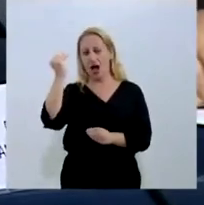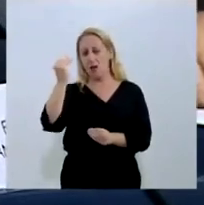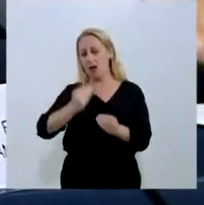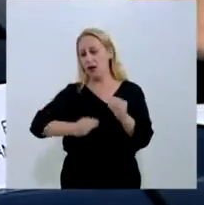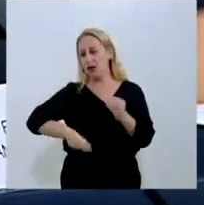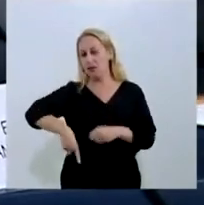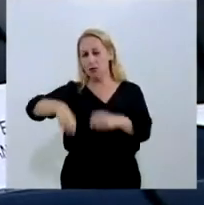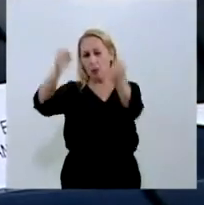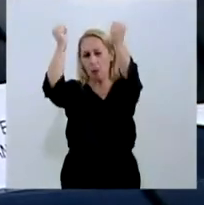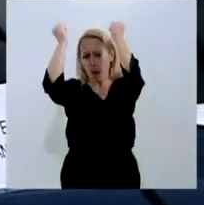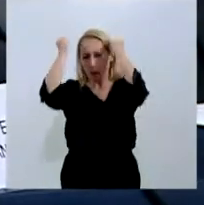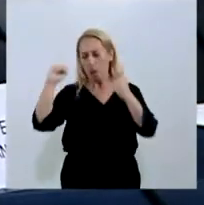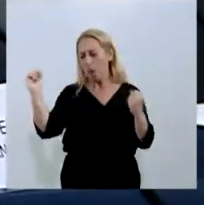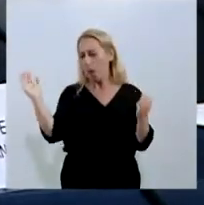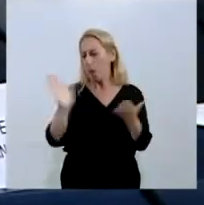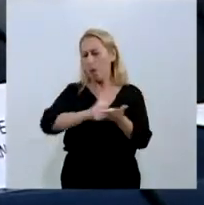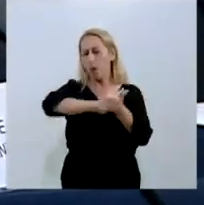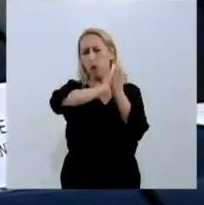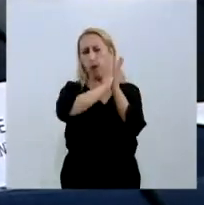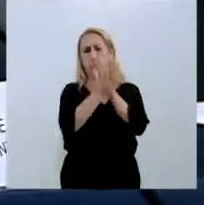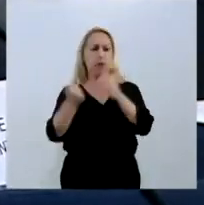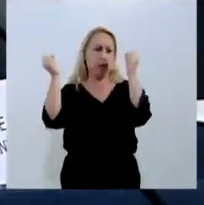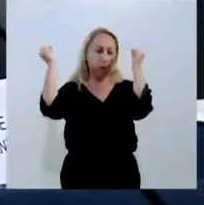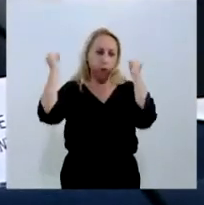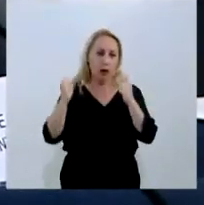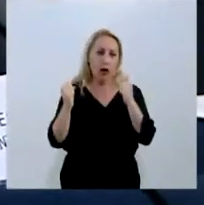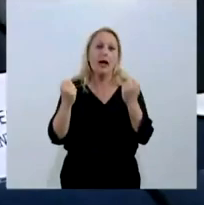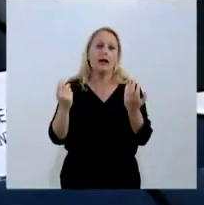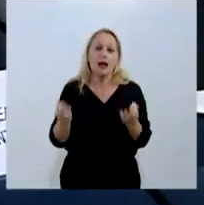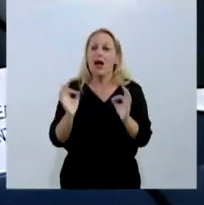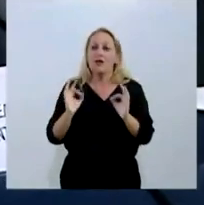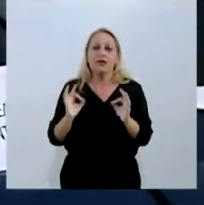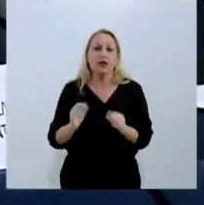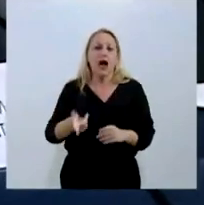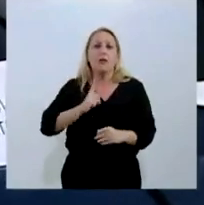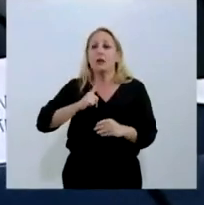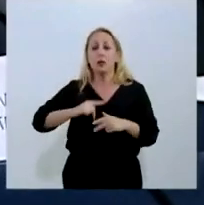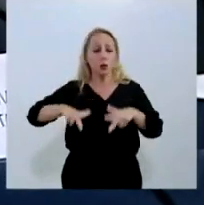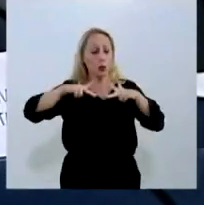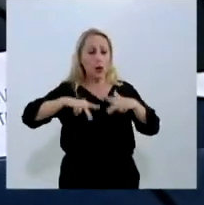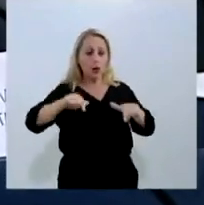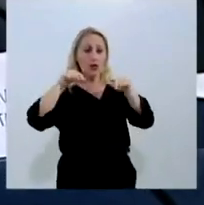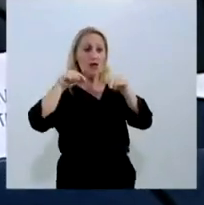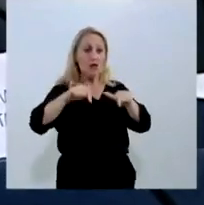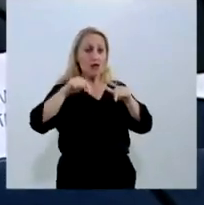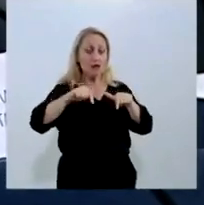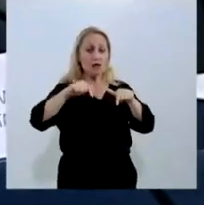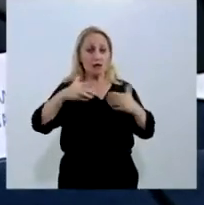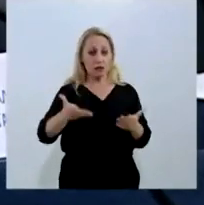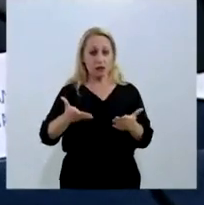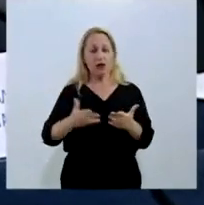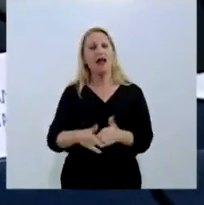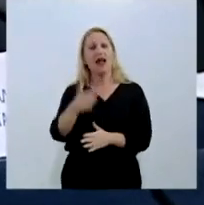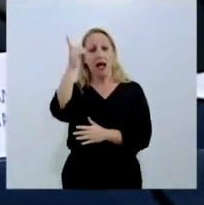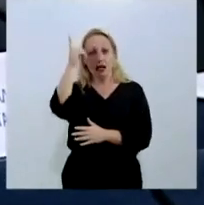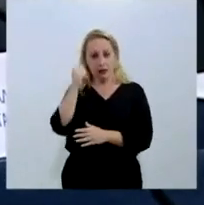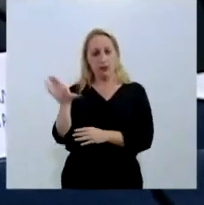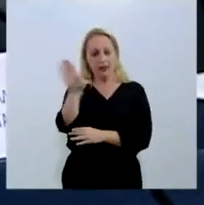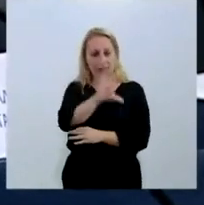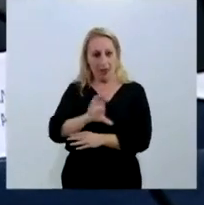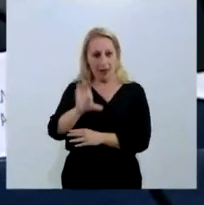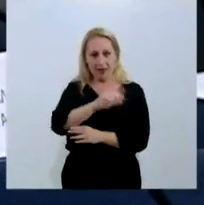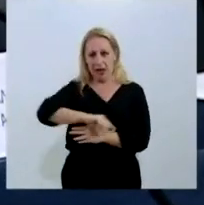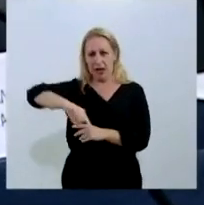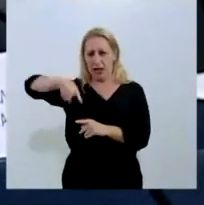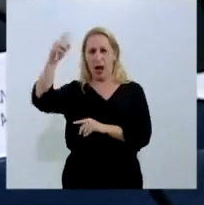μεγάλες ανυπολόγιστες ζημιές και περιμένουν τη μέγιστη προσοχή της πολιτείας. Γνωρίζουμε ότι το φαινόμενο που ξέσπασε στη Θεσσαλία ήταν πολύ έντονο